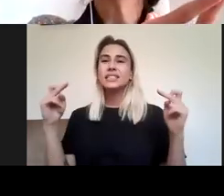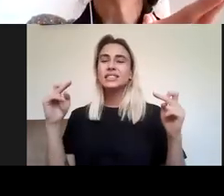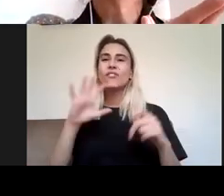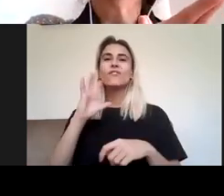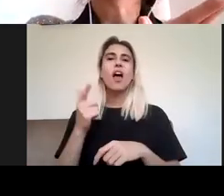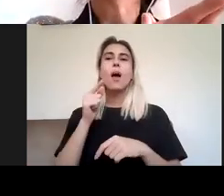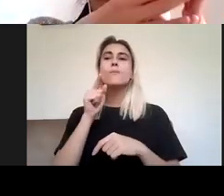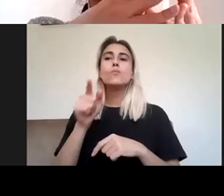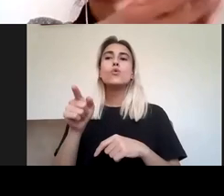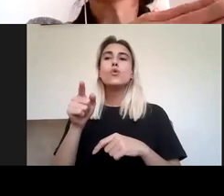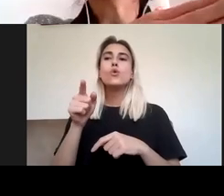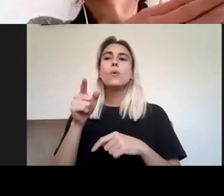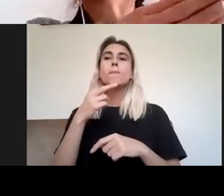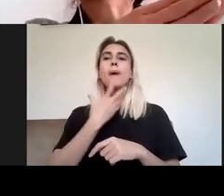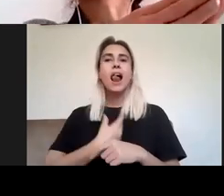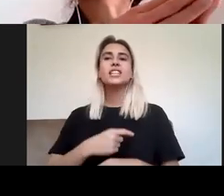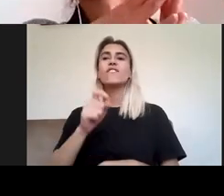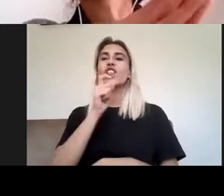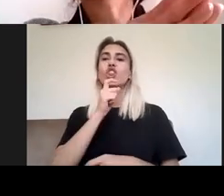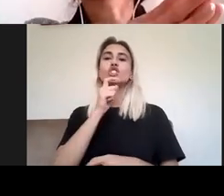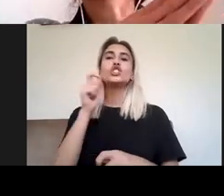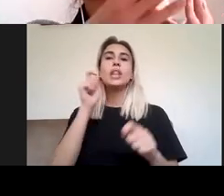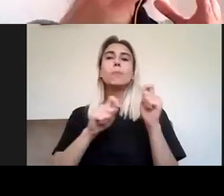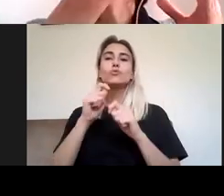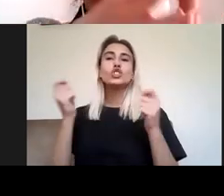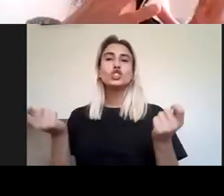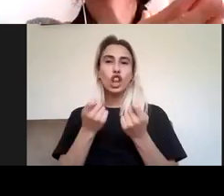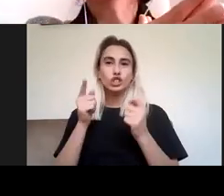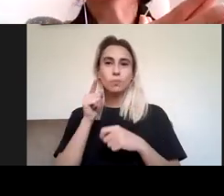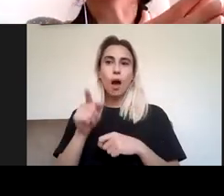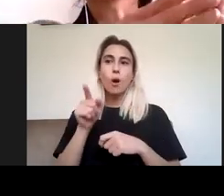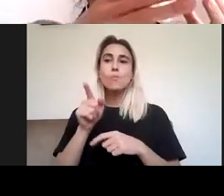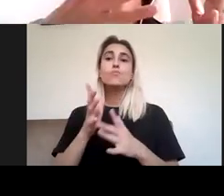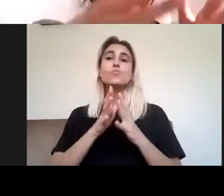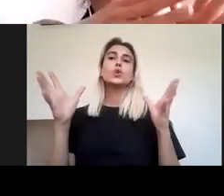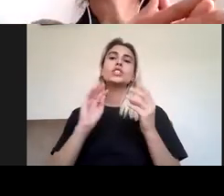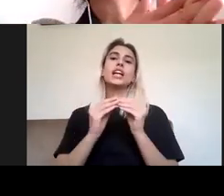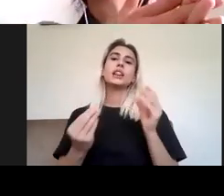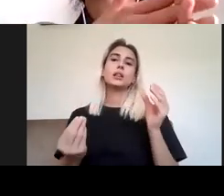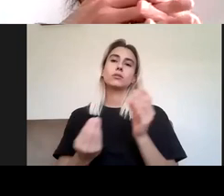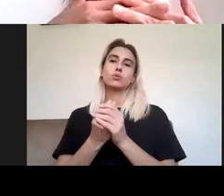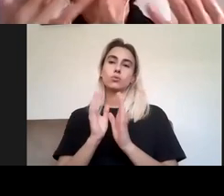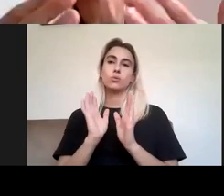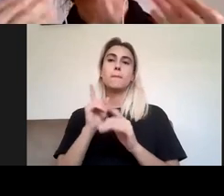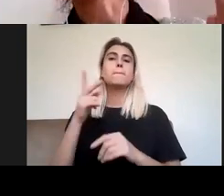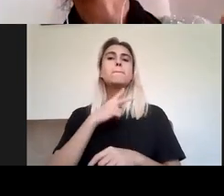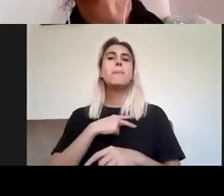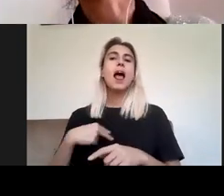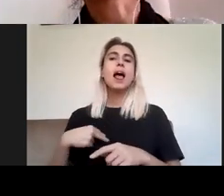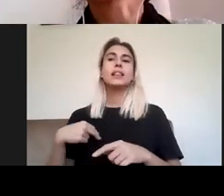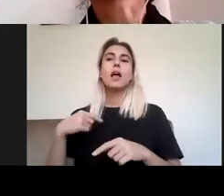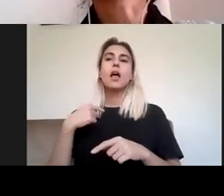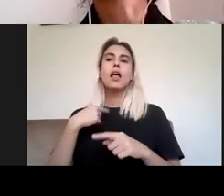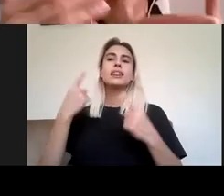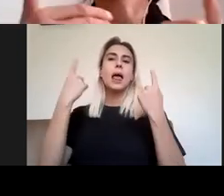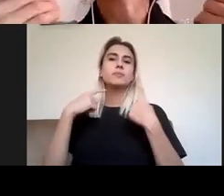belediyelerin bu konudaki maalesef yanlış yapmış oldukları çalışmalarda büyük sıkıntılar doğuruyor. Tabii bu arada çok da belediye